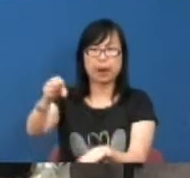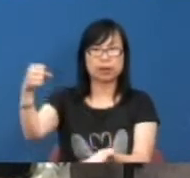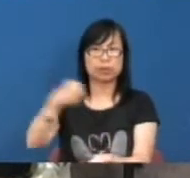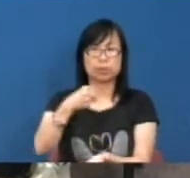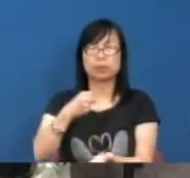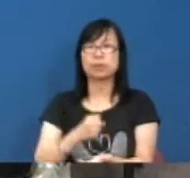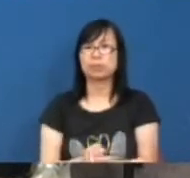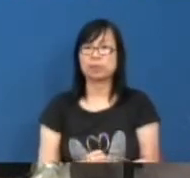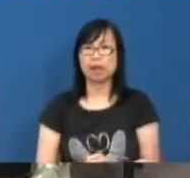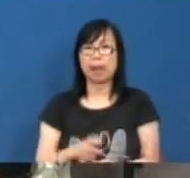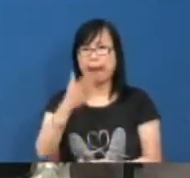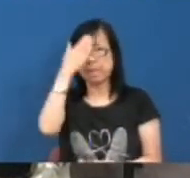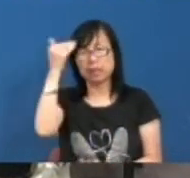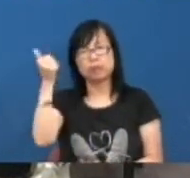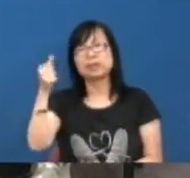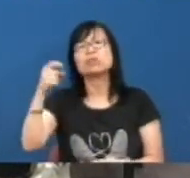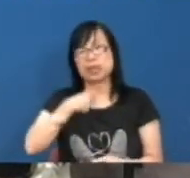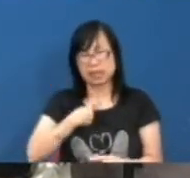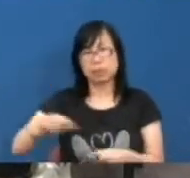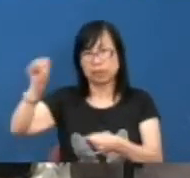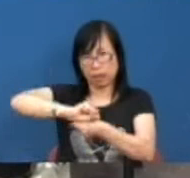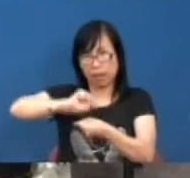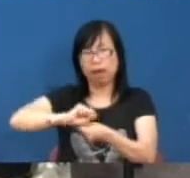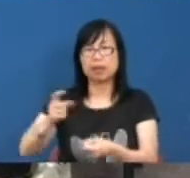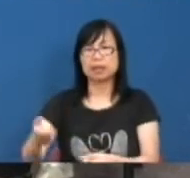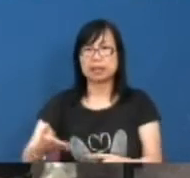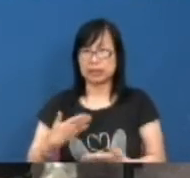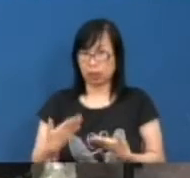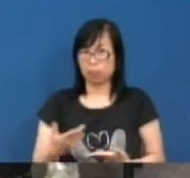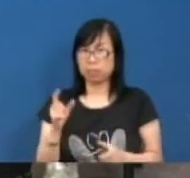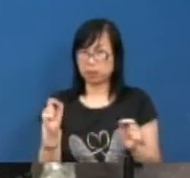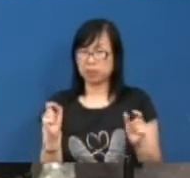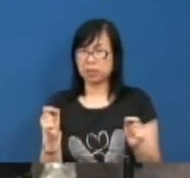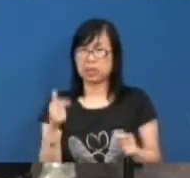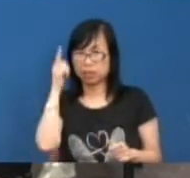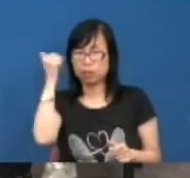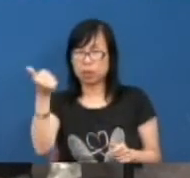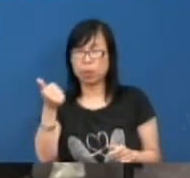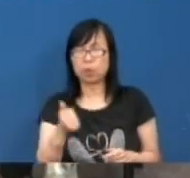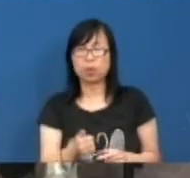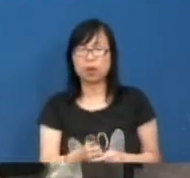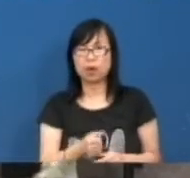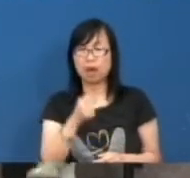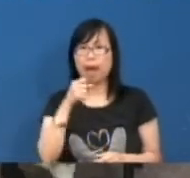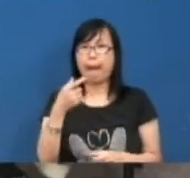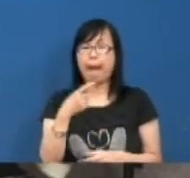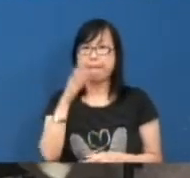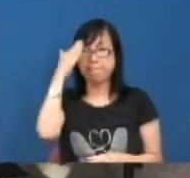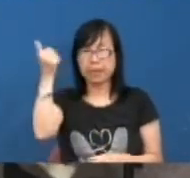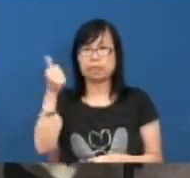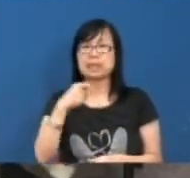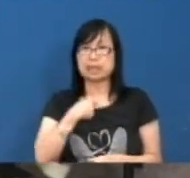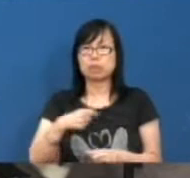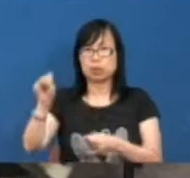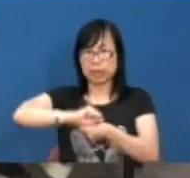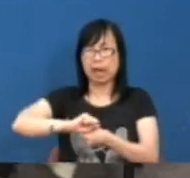權，命運就是要加。 係啦，嗱，所以咧，嗱呢首咁有意義嘅歌詞，同埋命運就要加咧，呢個歌詞咧，我